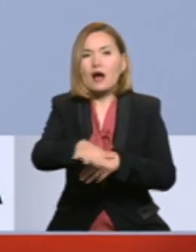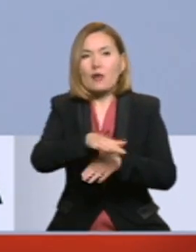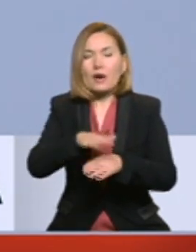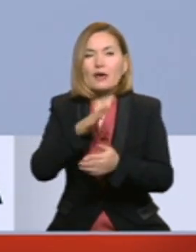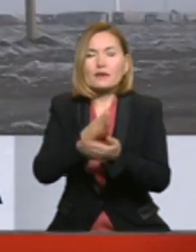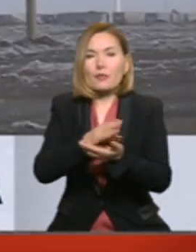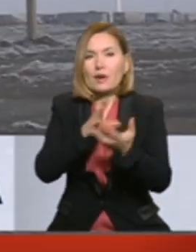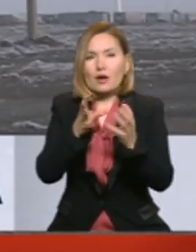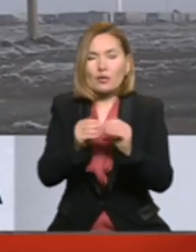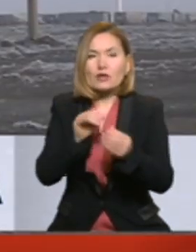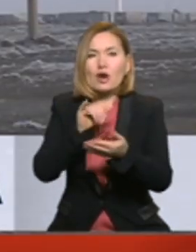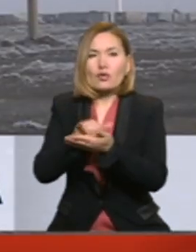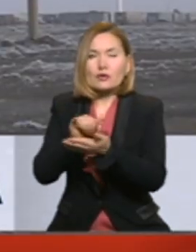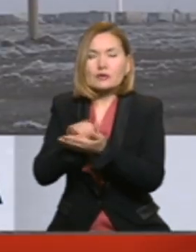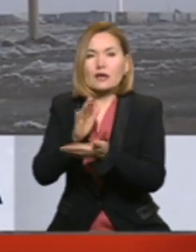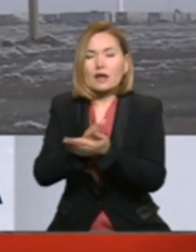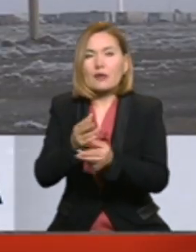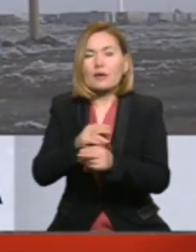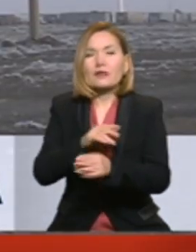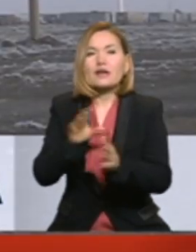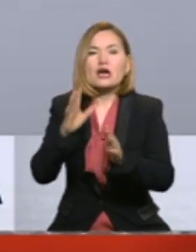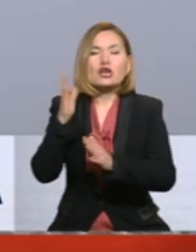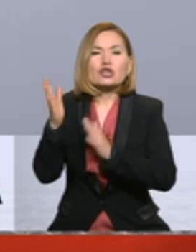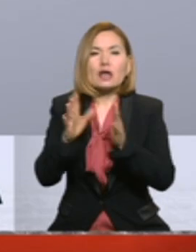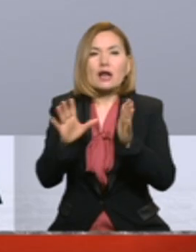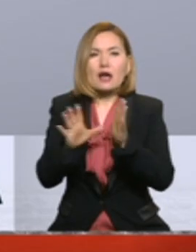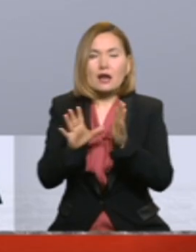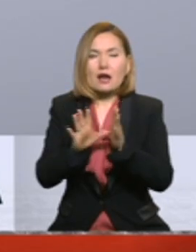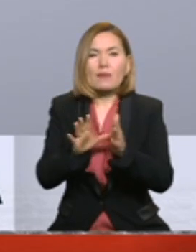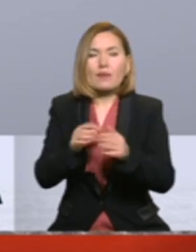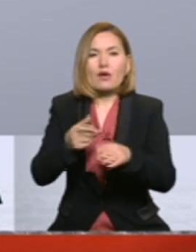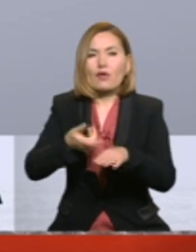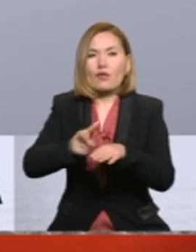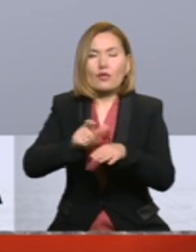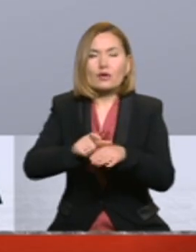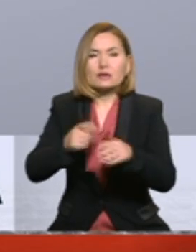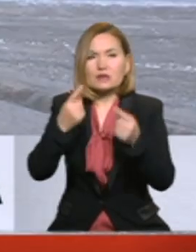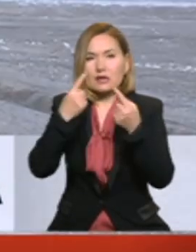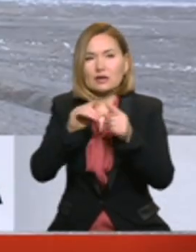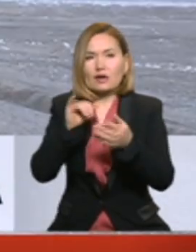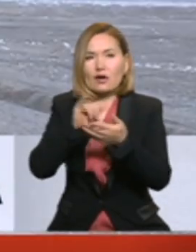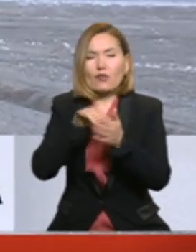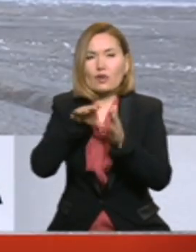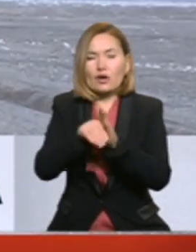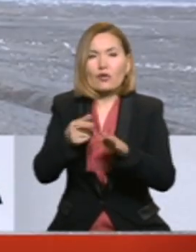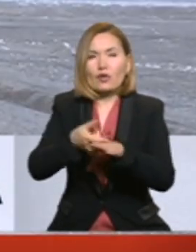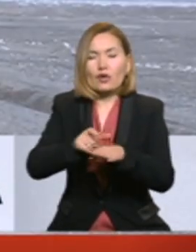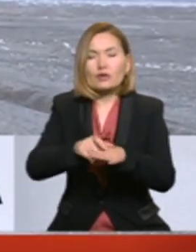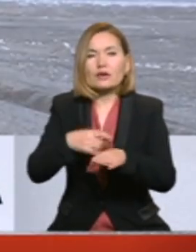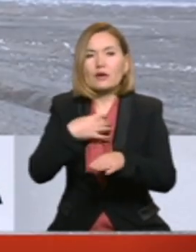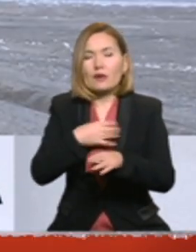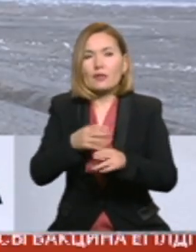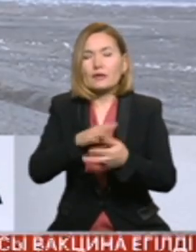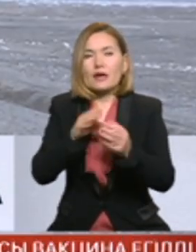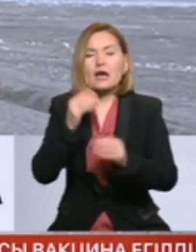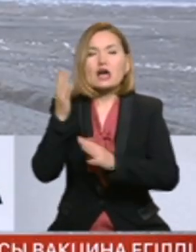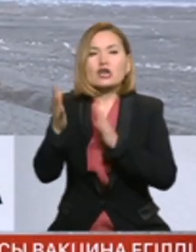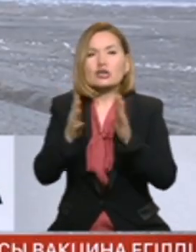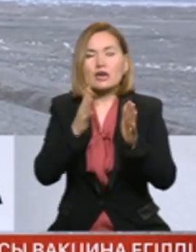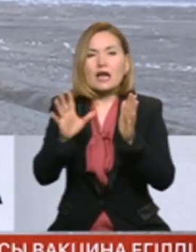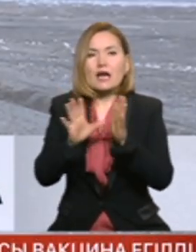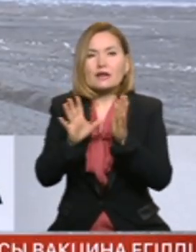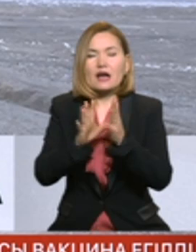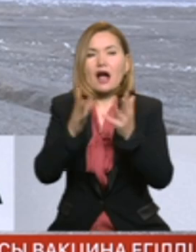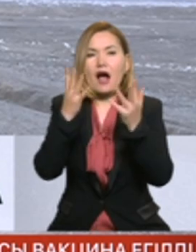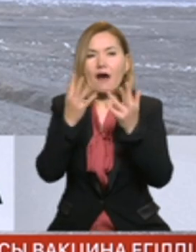керісінше. Дәл осы дәлізде жел электростанцияларын орнату өте тиімді болып отыр. Бұл жел генераторлары